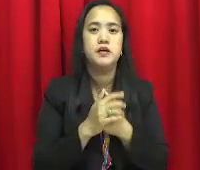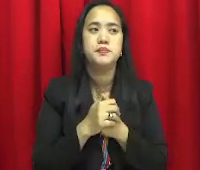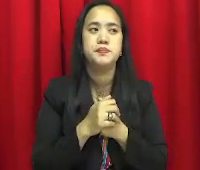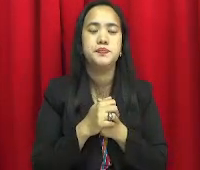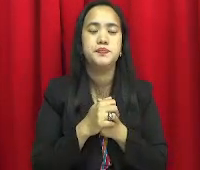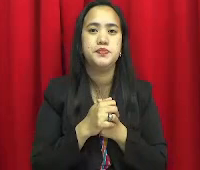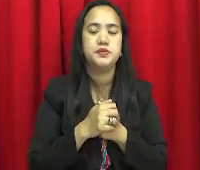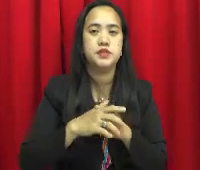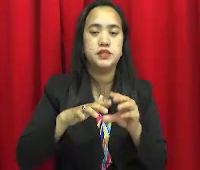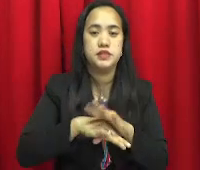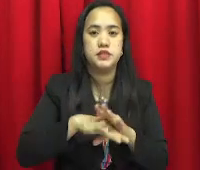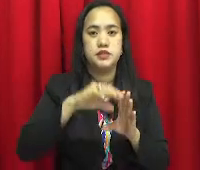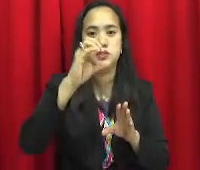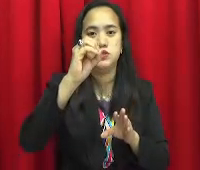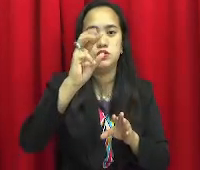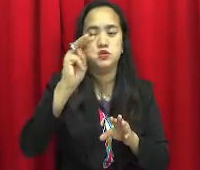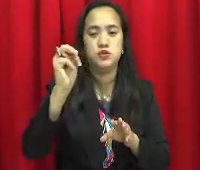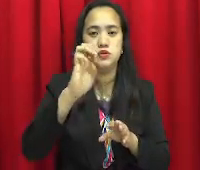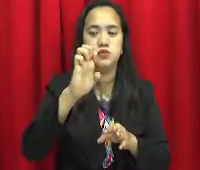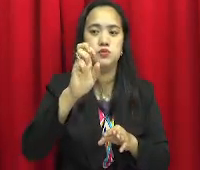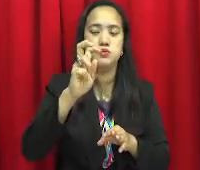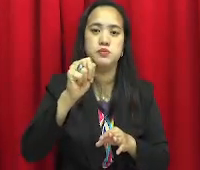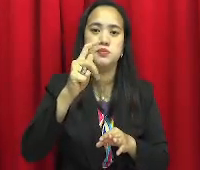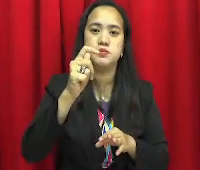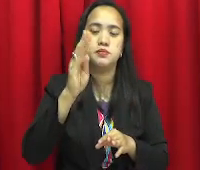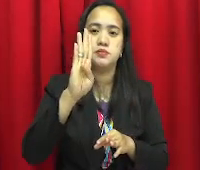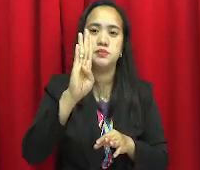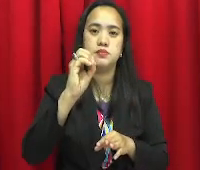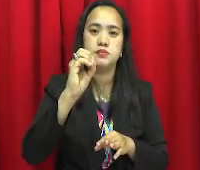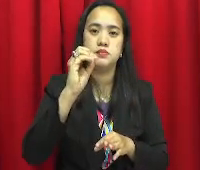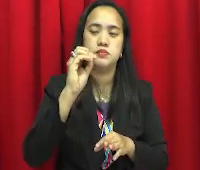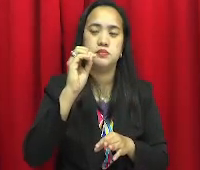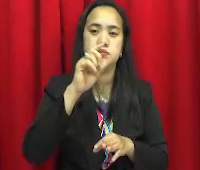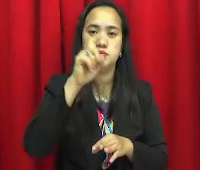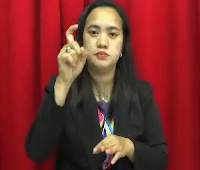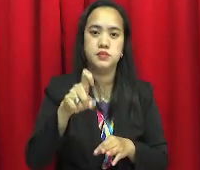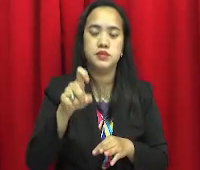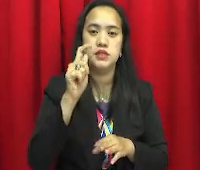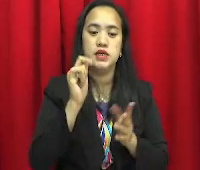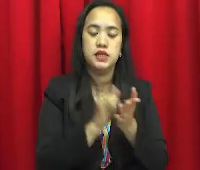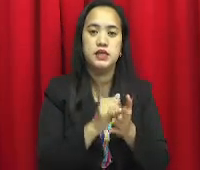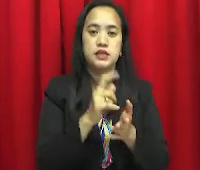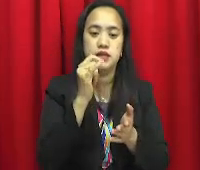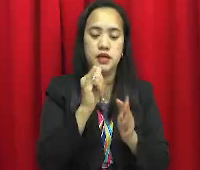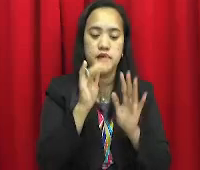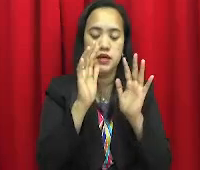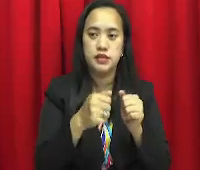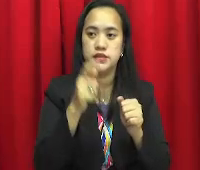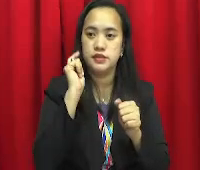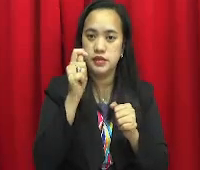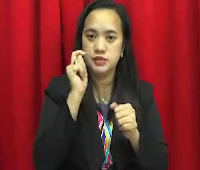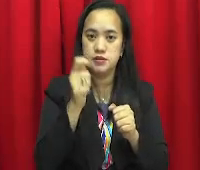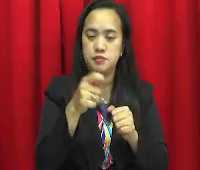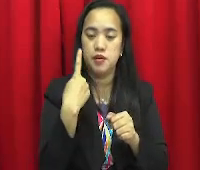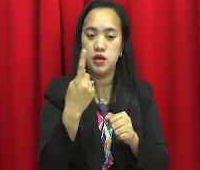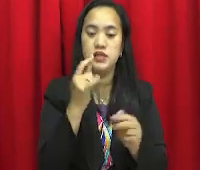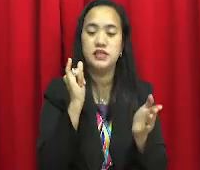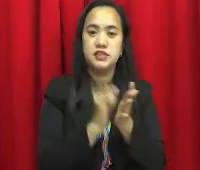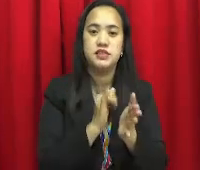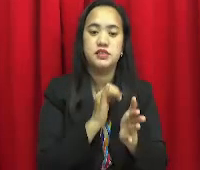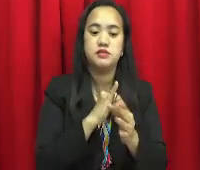in our comment box, mga kapatid, na they can testify, you know. Nagtitestify po sila na